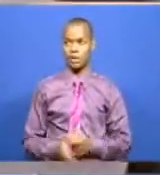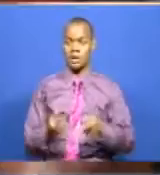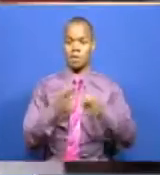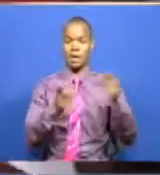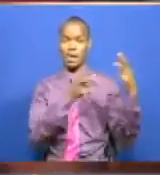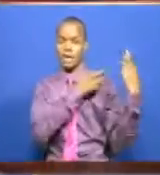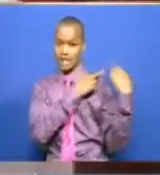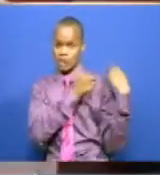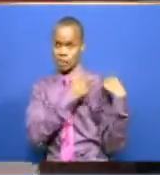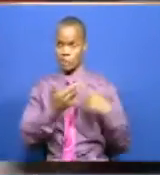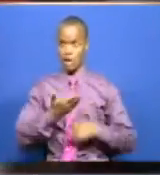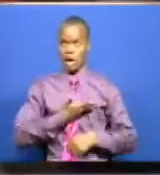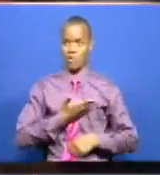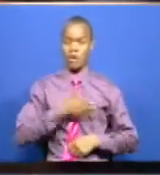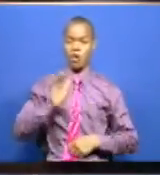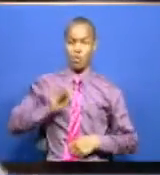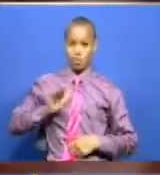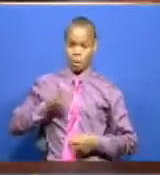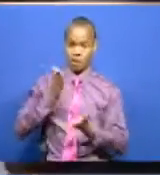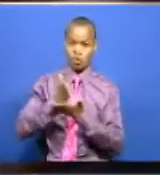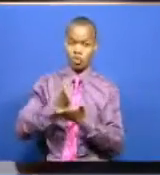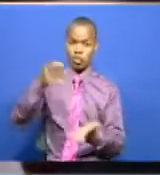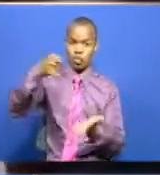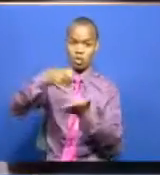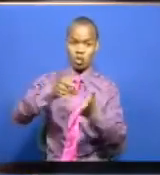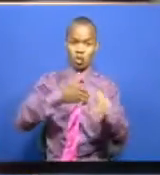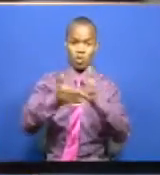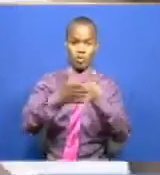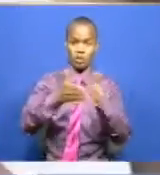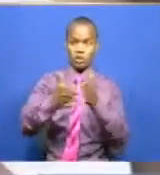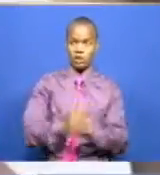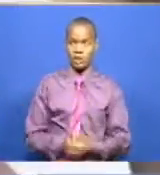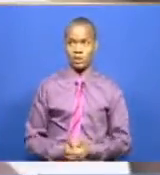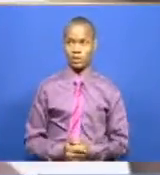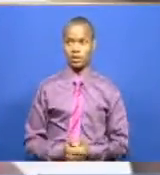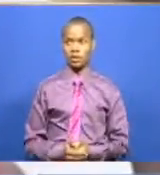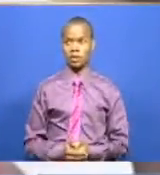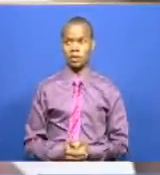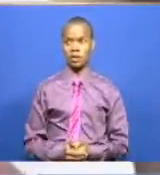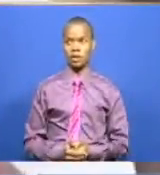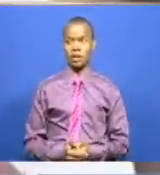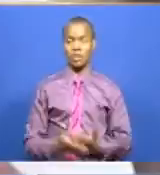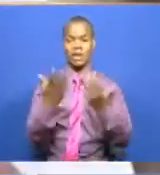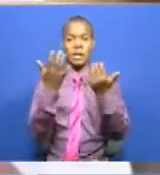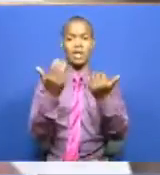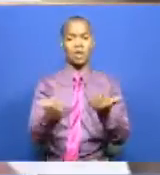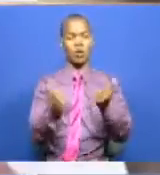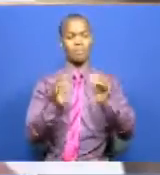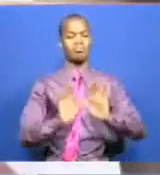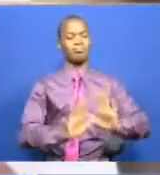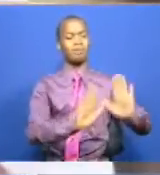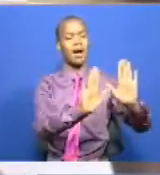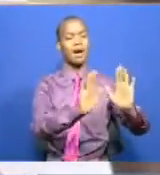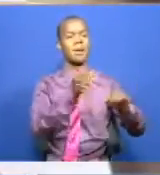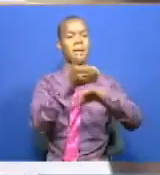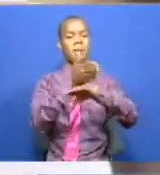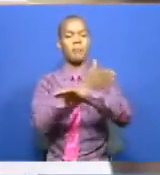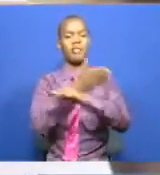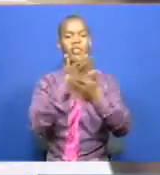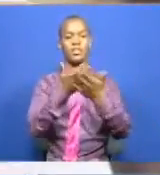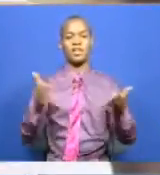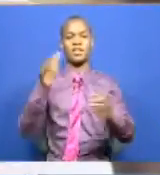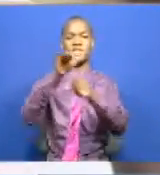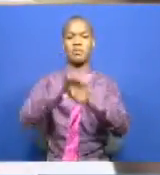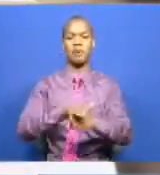letu tukiwa wamama kupigania hizo nafasi. Haiwezi kukujia nyumbani. Kwa hivyo siku hizi wacheni yale mlikuwa tunaambiwa kitambo za kufinyiria wamama hawezi